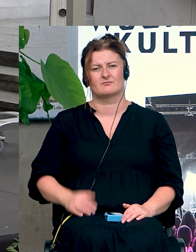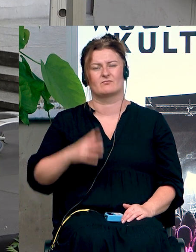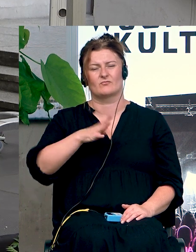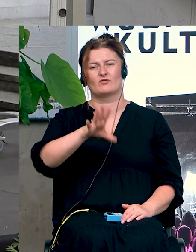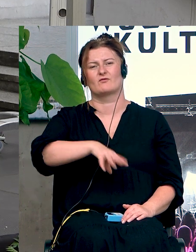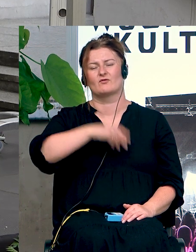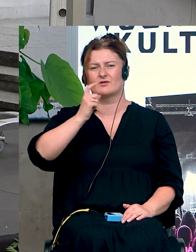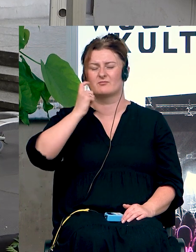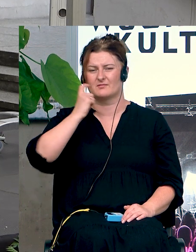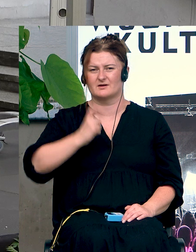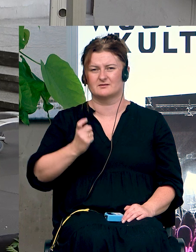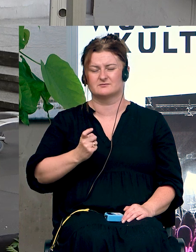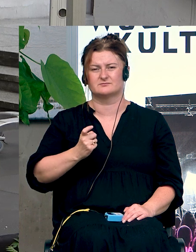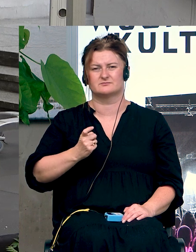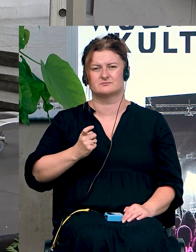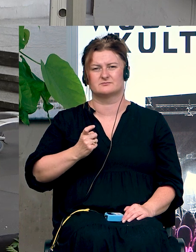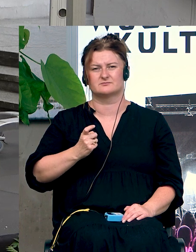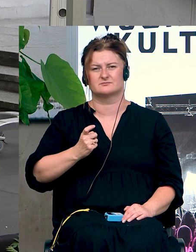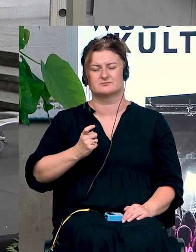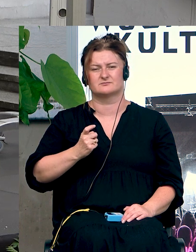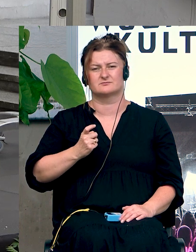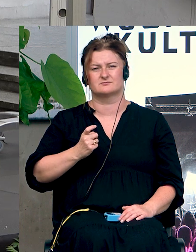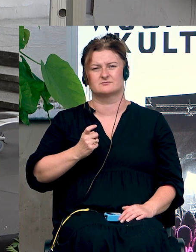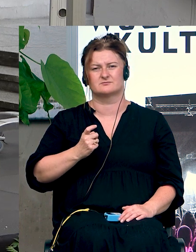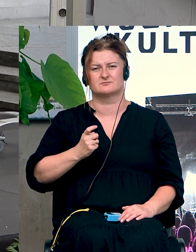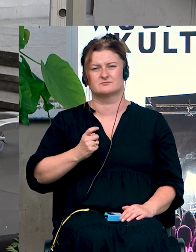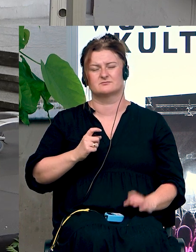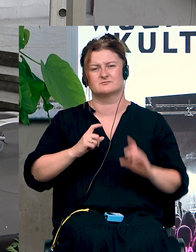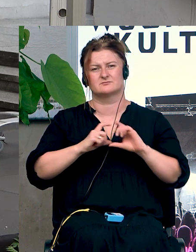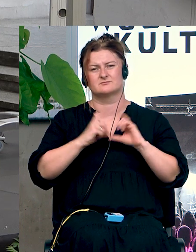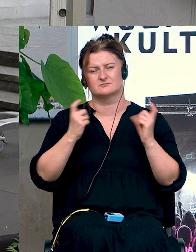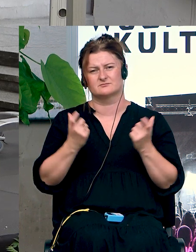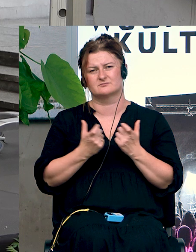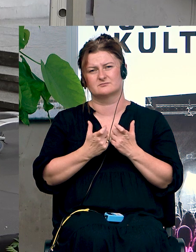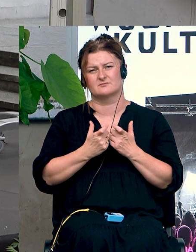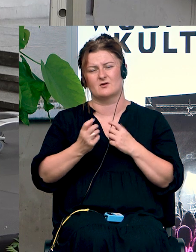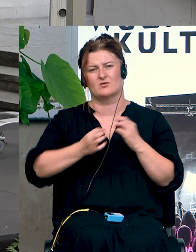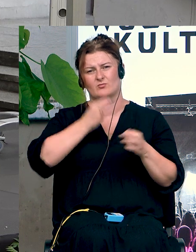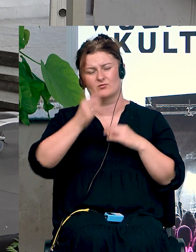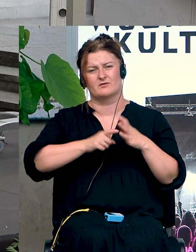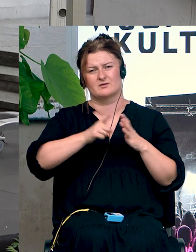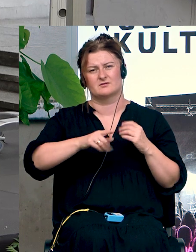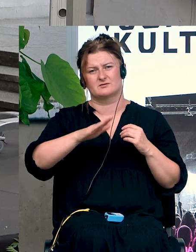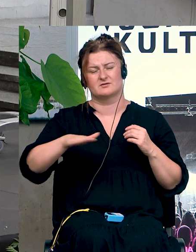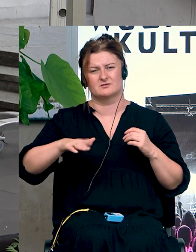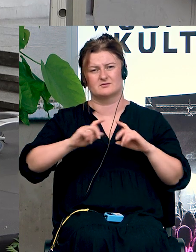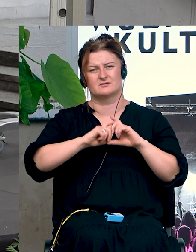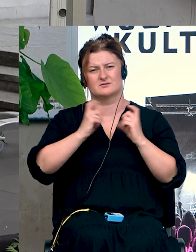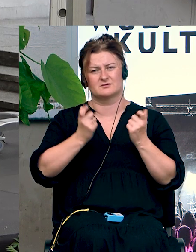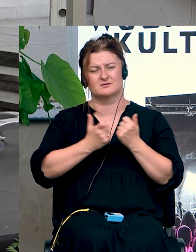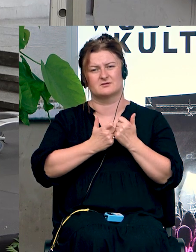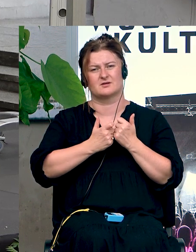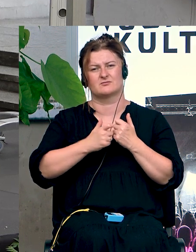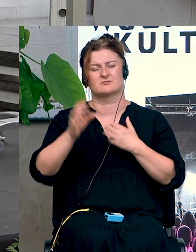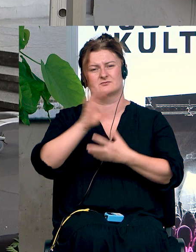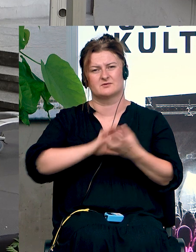більша, не маленька книжка, цілий світ вибудований, виписаний, тривалий час, багато взаємин, яка має цікавий стосунок до